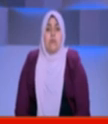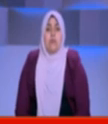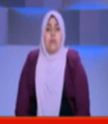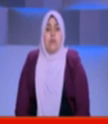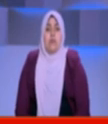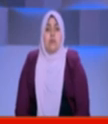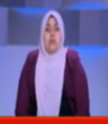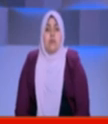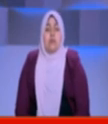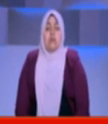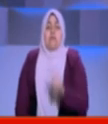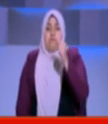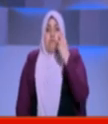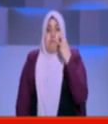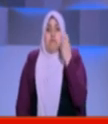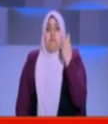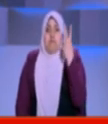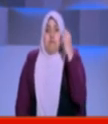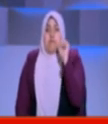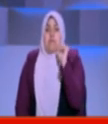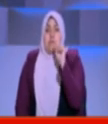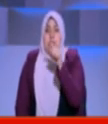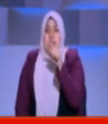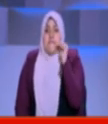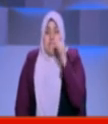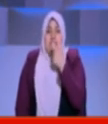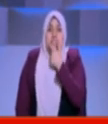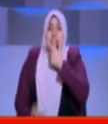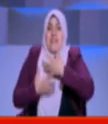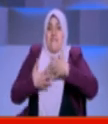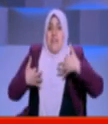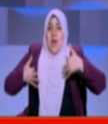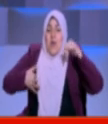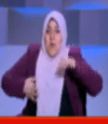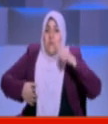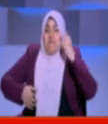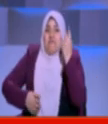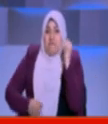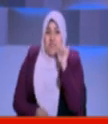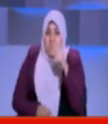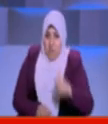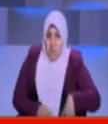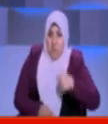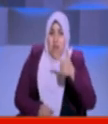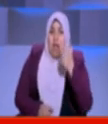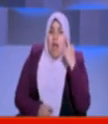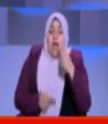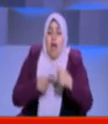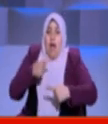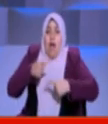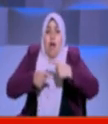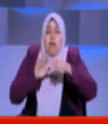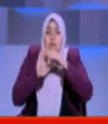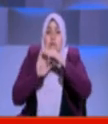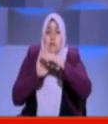تحمل رؤية لا تبدو فيها قدر كبير من التفاؤل، على الأقل اتساقا مع المعطيات التي تسوقها، ما هي الخطوات أو الإجراءات التي